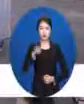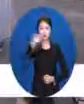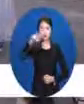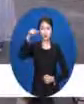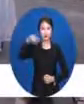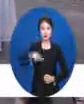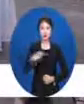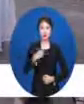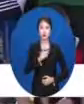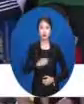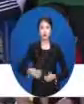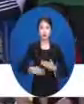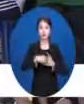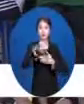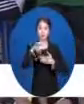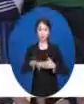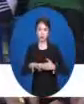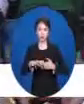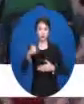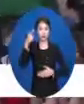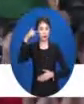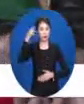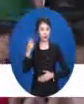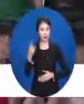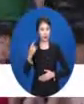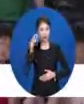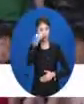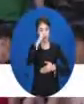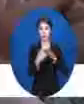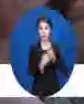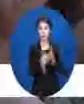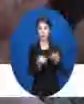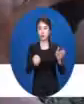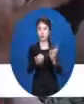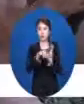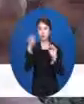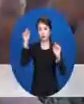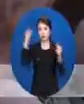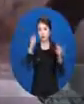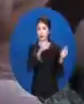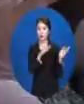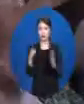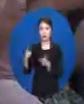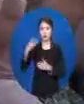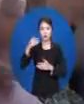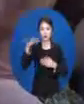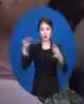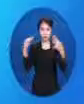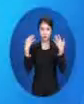서북구 보건소는 심내 혈관질환 예방을 위해 마당극 공연을 마련해 눈길을 끌었습니다.